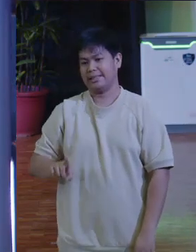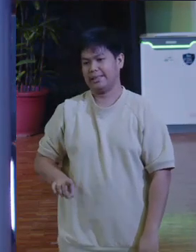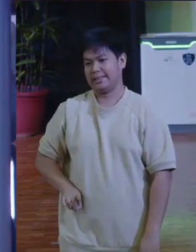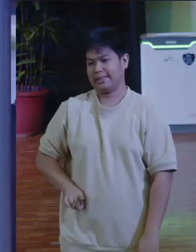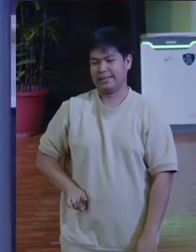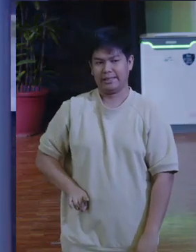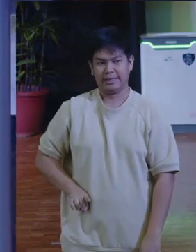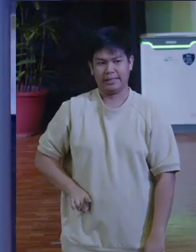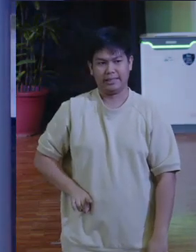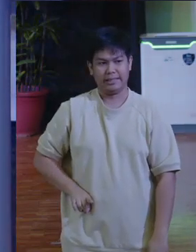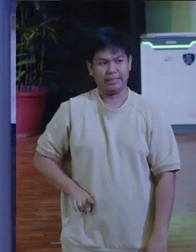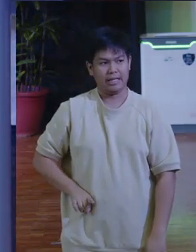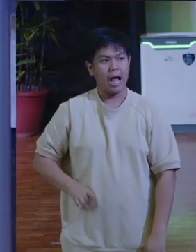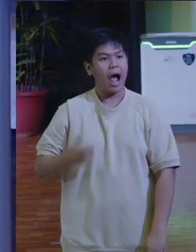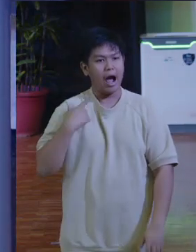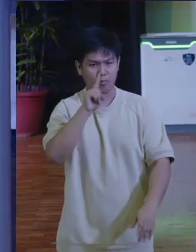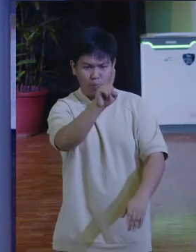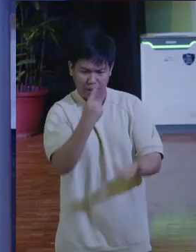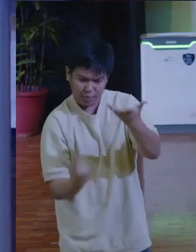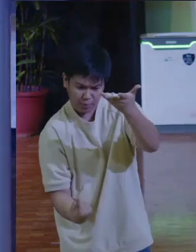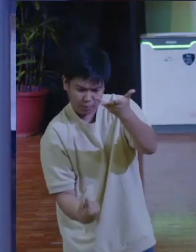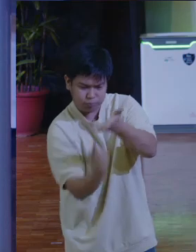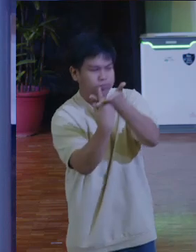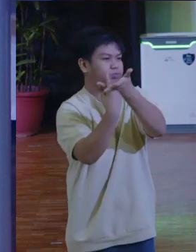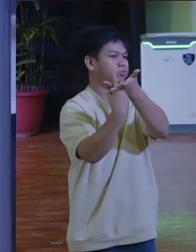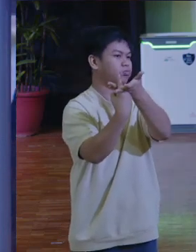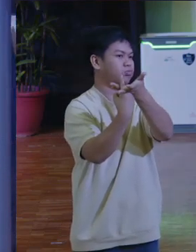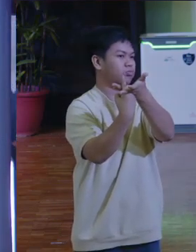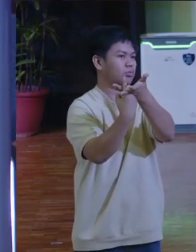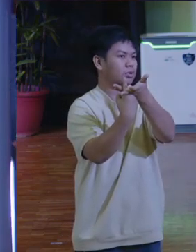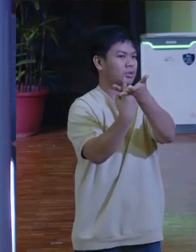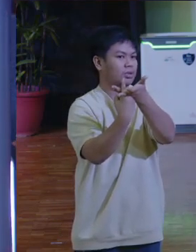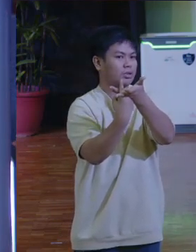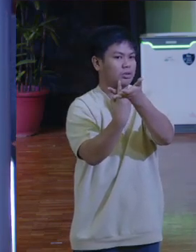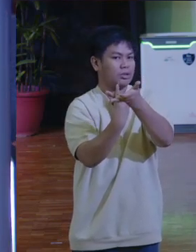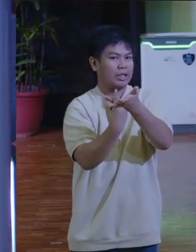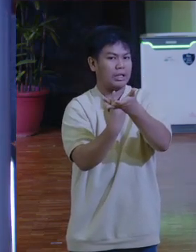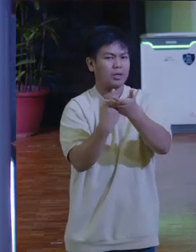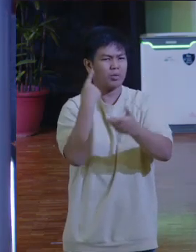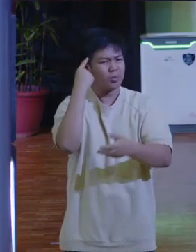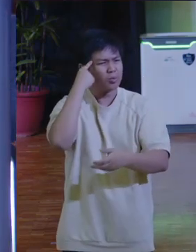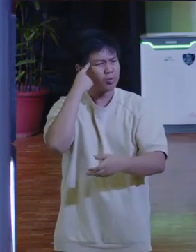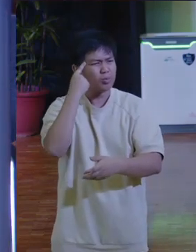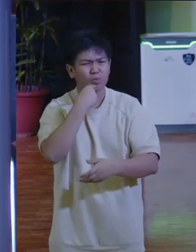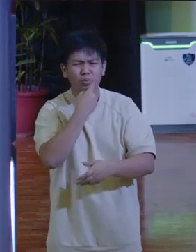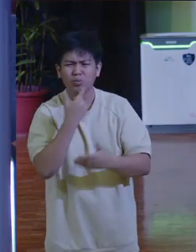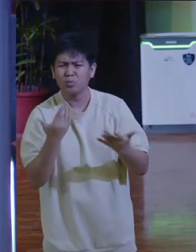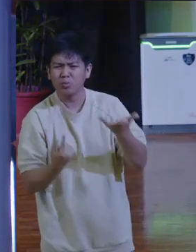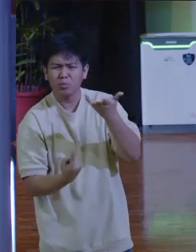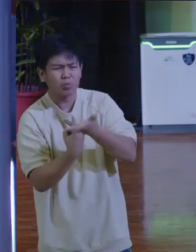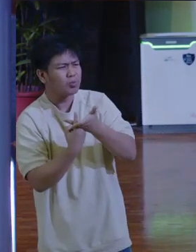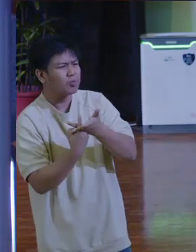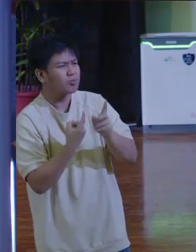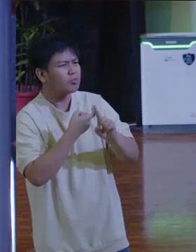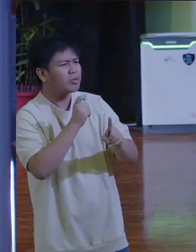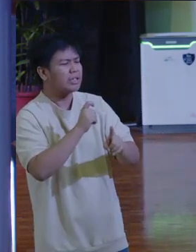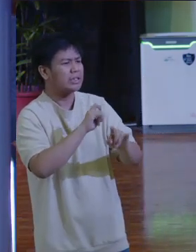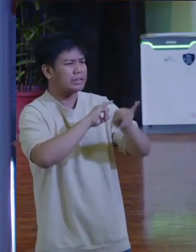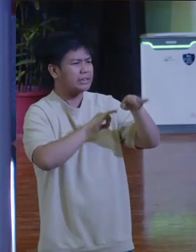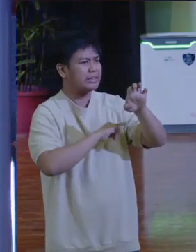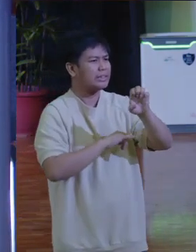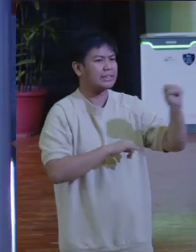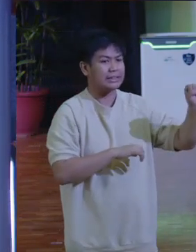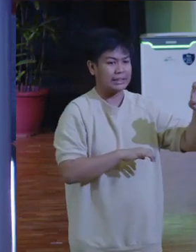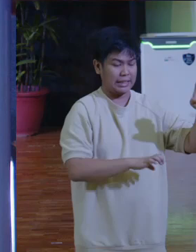Siya po ang pinanggalingan ni Jesus. Makikita po natin yan sa Matthew chapter 1 verses 1 to 17. Magmula